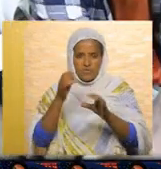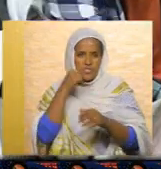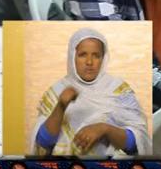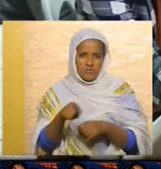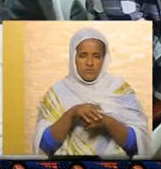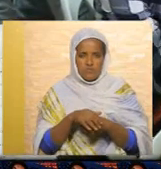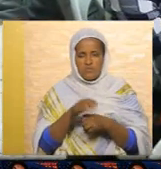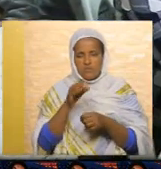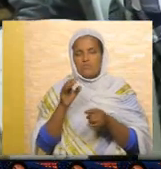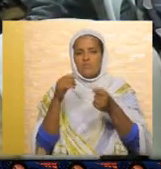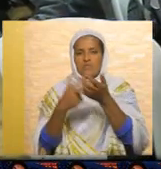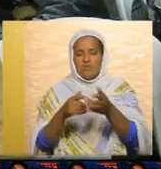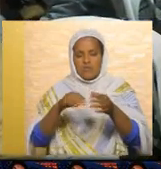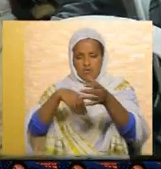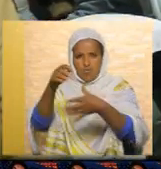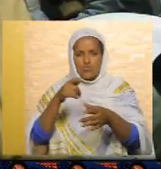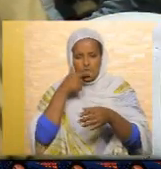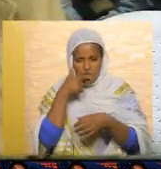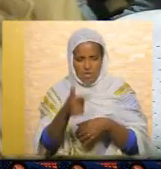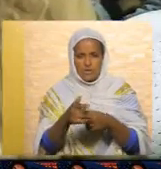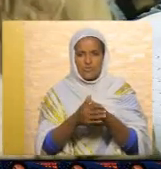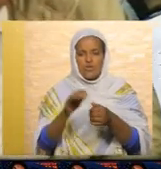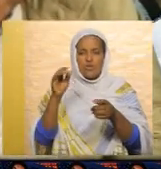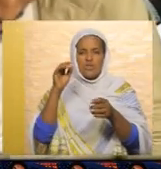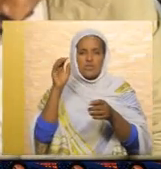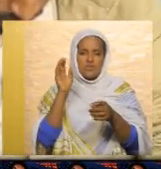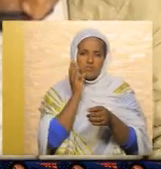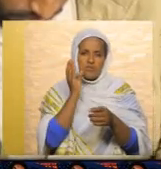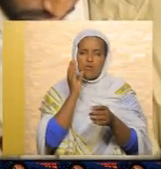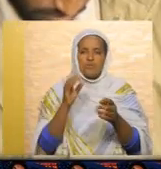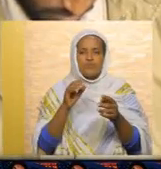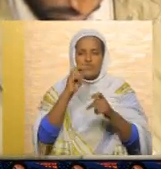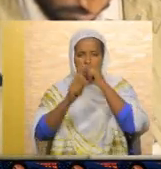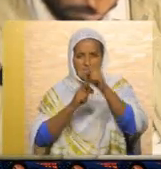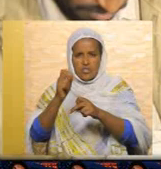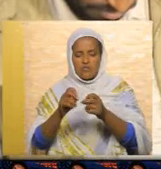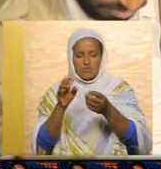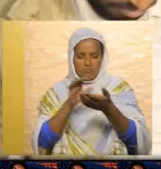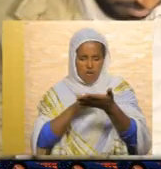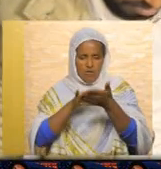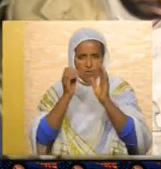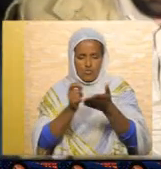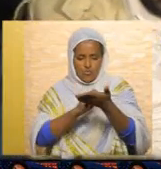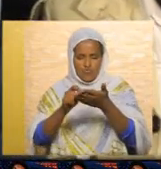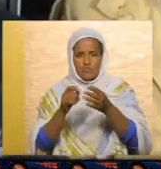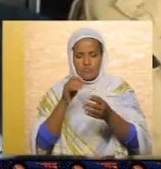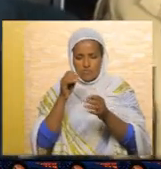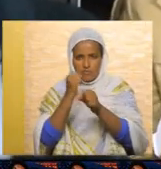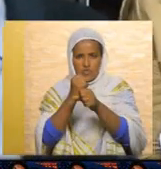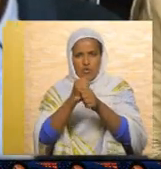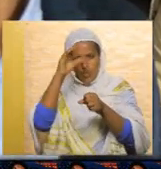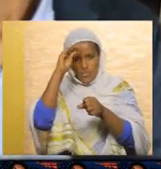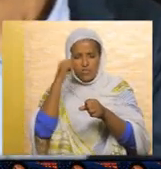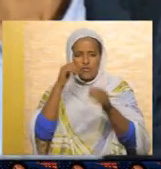ተመሳሳይ ምላሽ እየሰጡ ናቸው። ዕፀ በለስን በመብላት እርግማን ተፈቋል ያሉ ሲኖሩ እርግማኑ አሁንም ድረስ አለ የሚሉም ተገኝተዋል። ከነዚህም